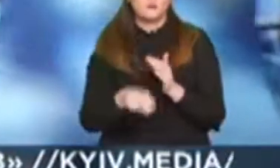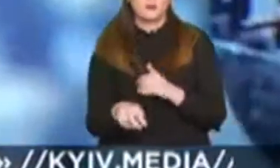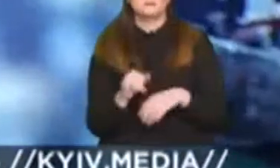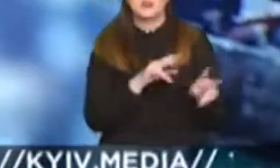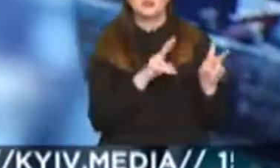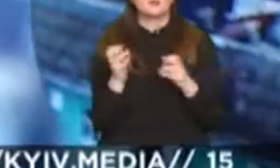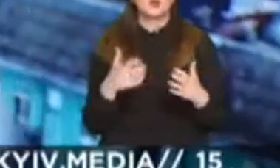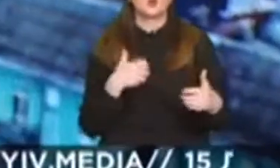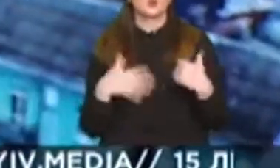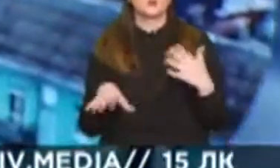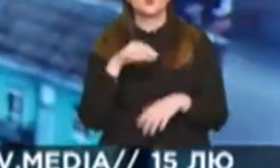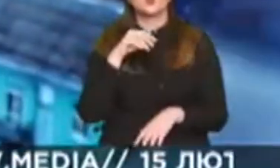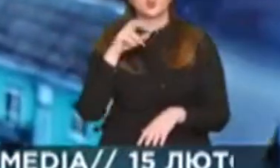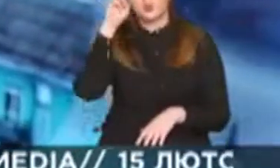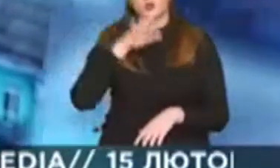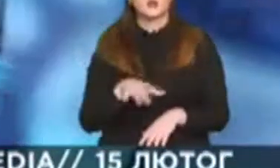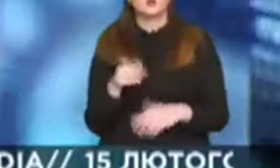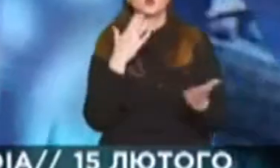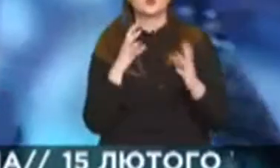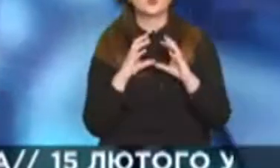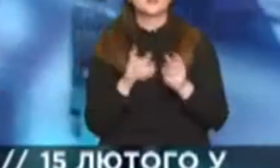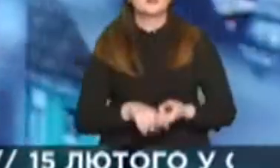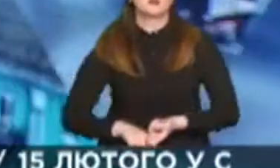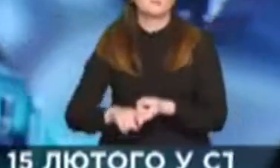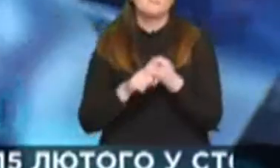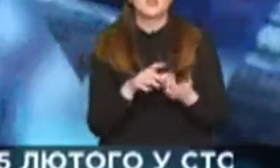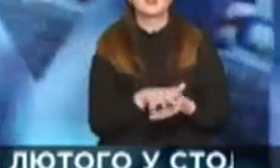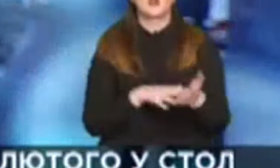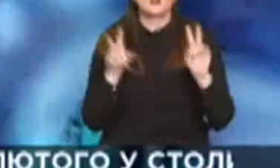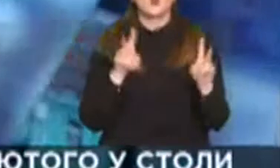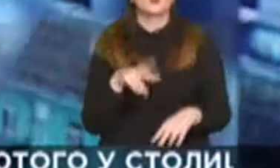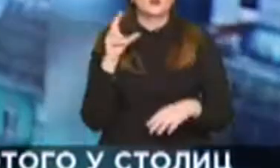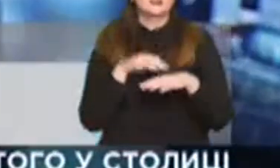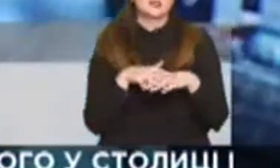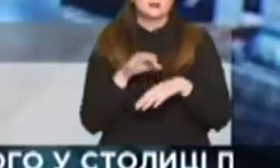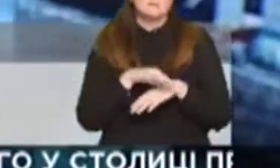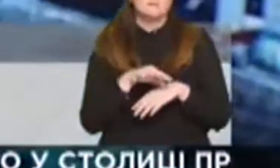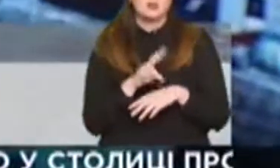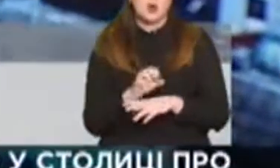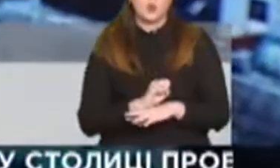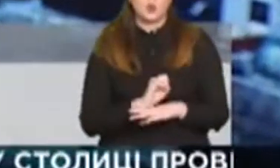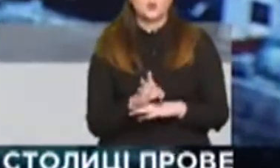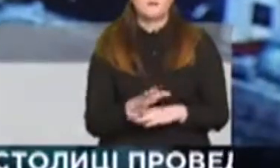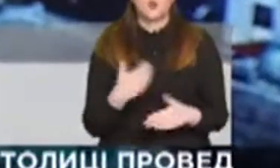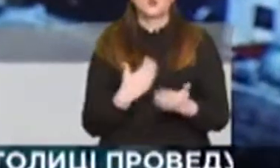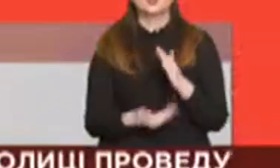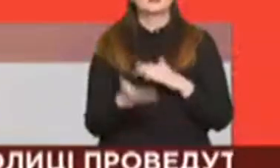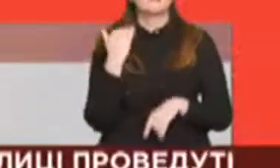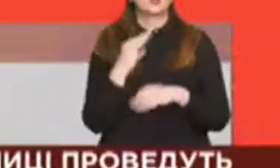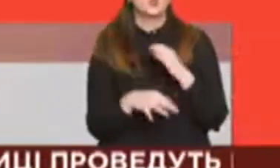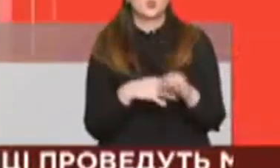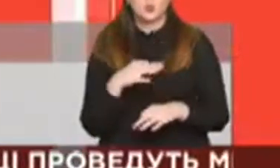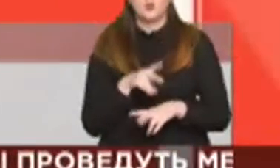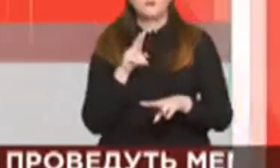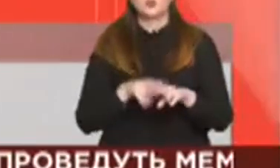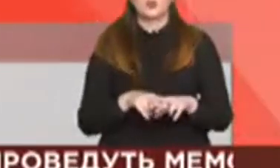І до теми, яка турбує всю країну, щодо світової пандемії, далі огляд статистики недужих на коронавірус. Отже, за минулу добу